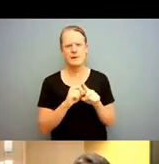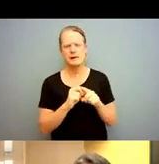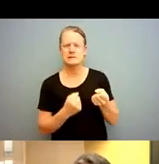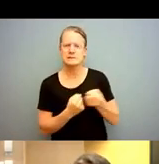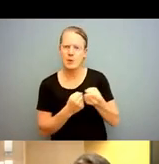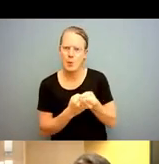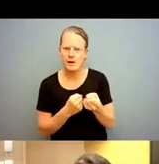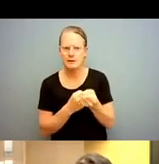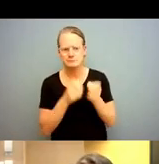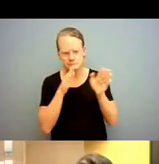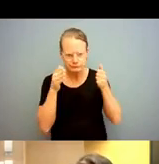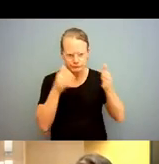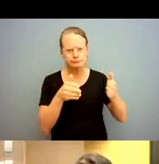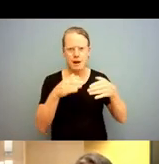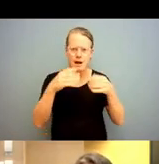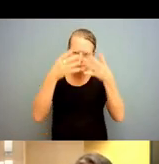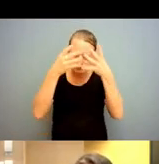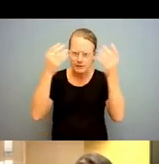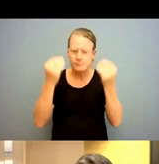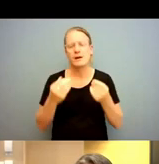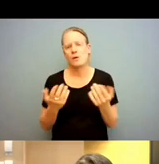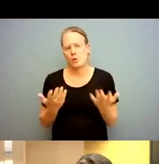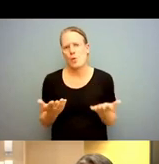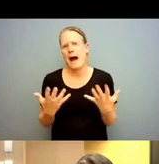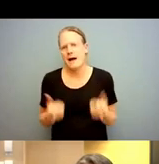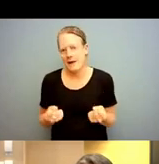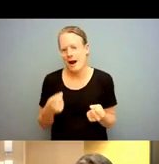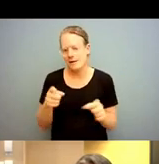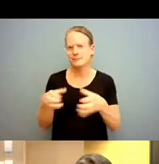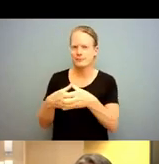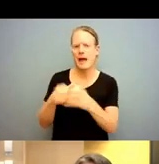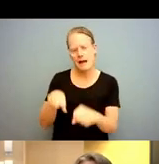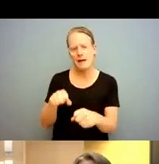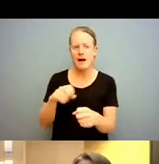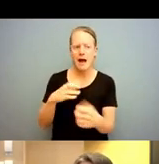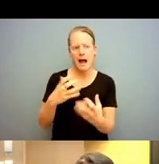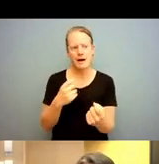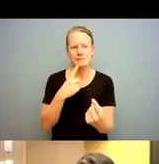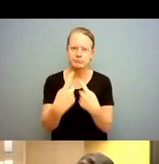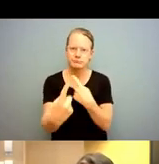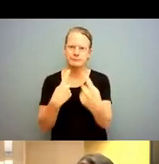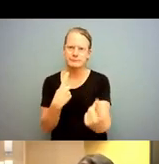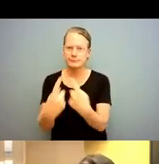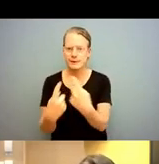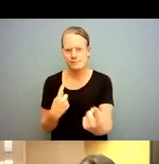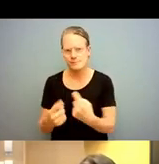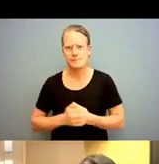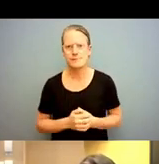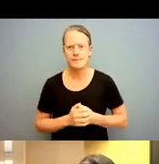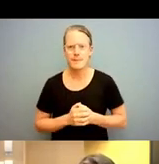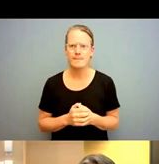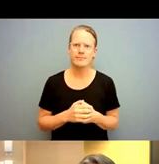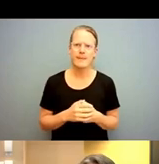Tantihtiillä puerre touta kulttuura siskalta stäävi ja vuui. Outomerkka tihtii jasko